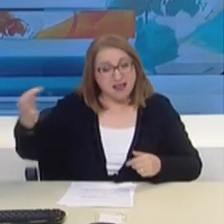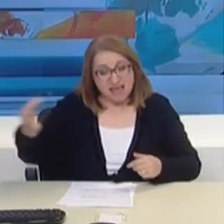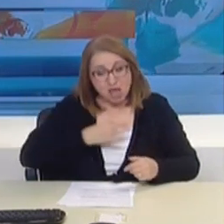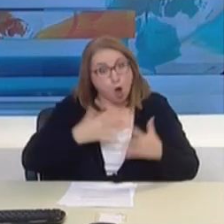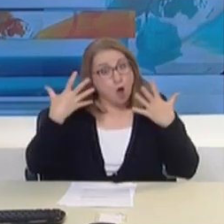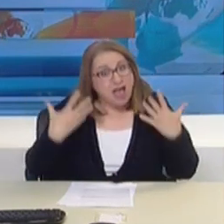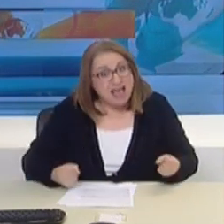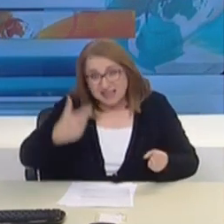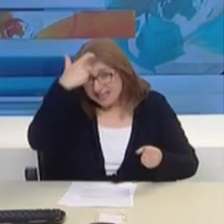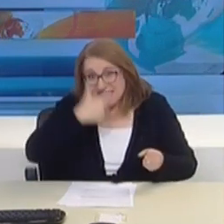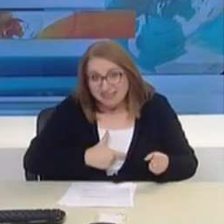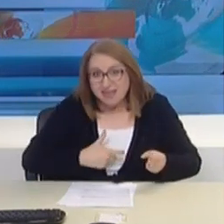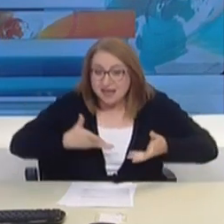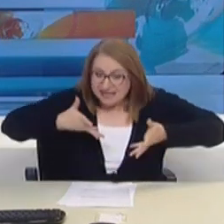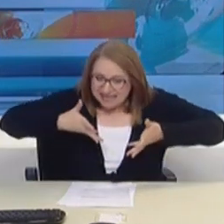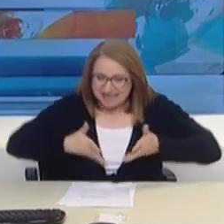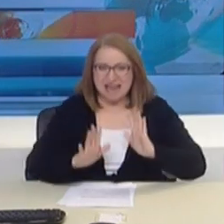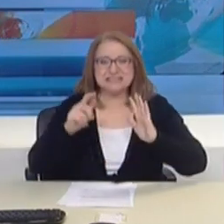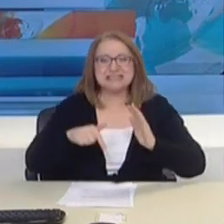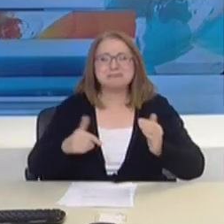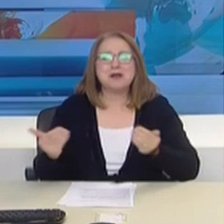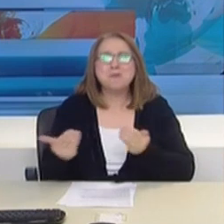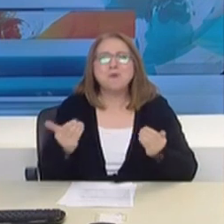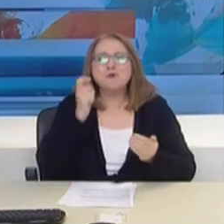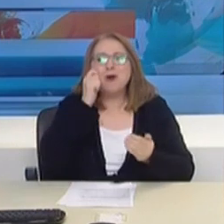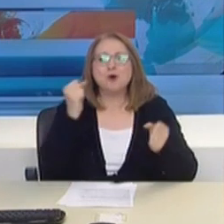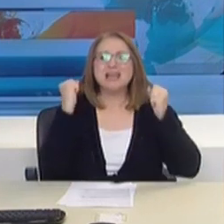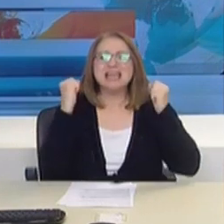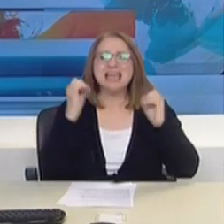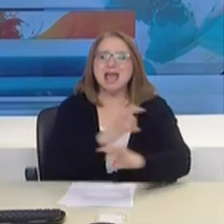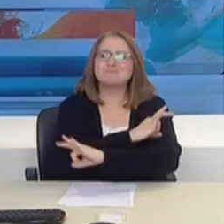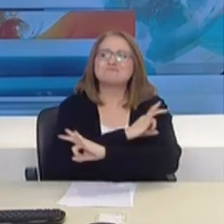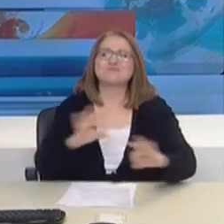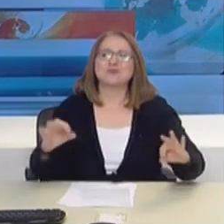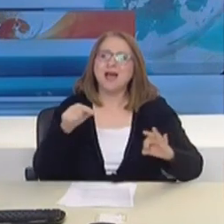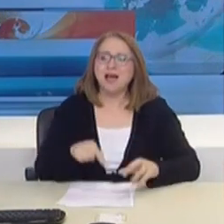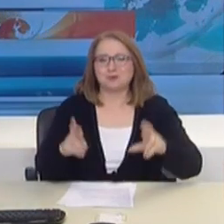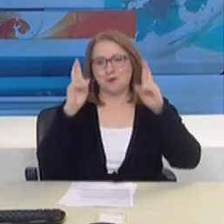υγιέστατο αγοράκι σήμερα στο νοσοκομείο μας. Ο αγώνας συνεχίζεται. Σας ευχαριστώ.